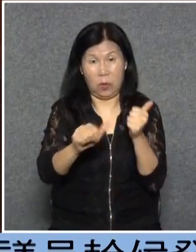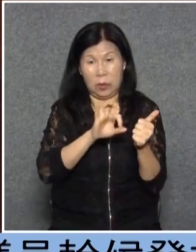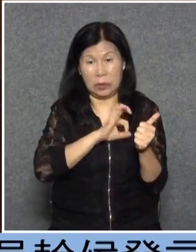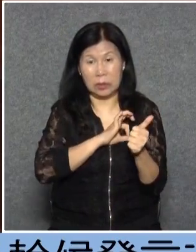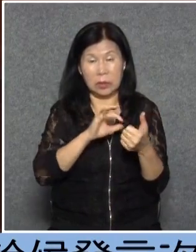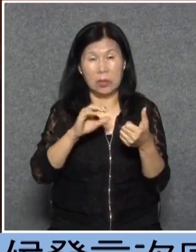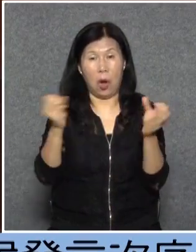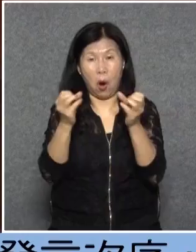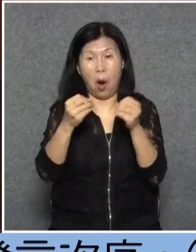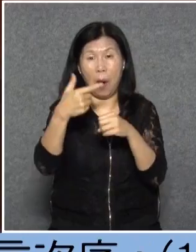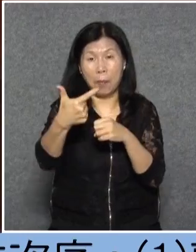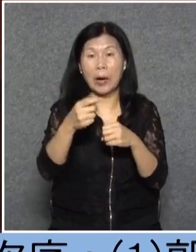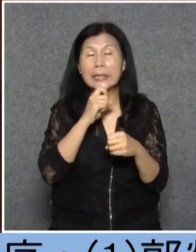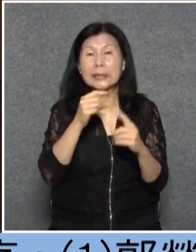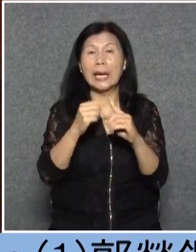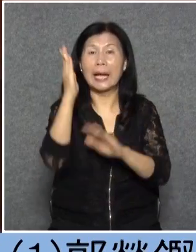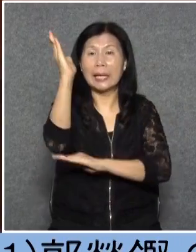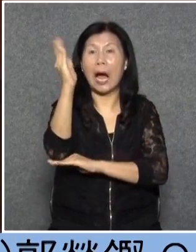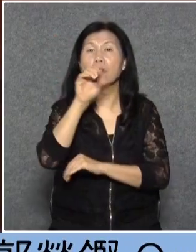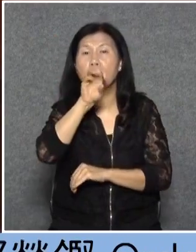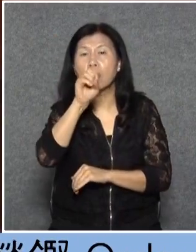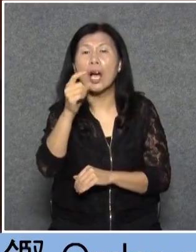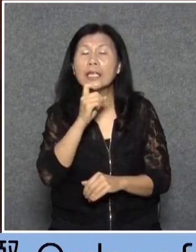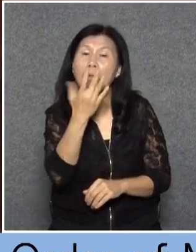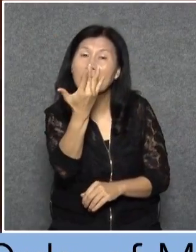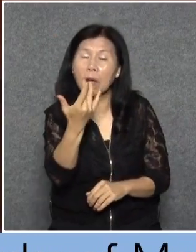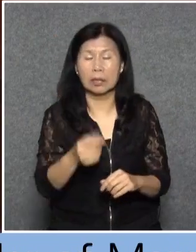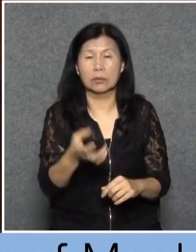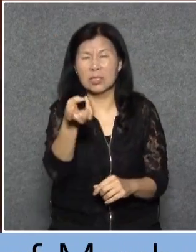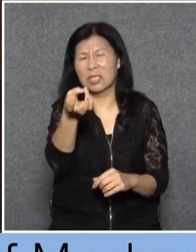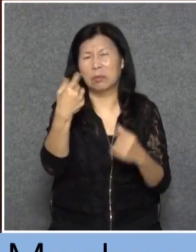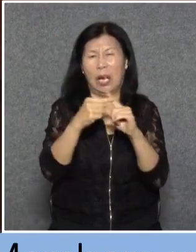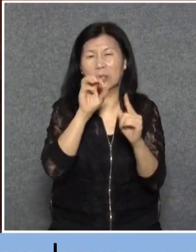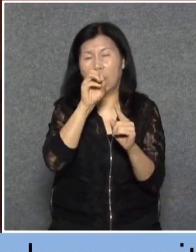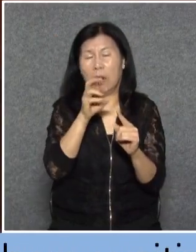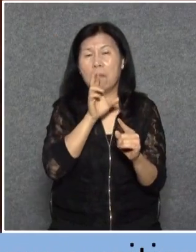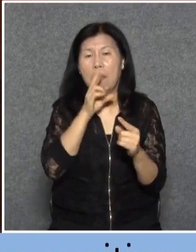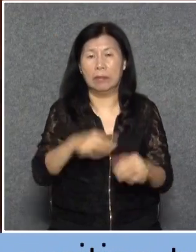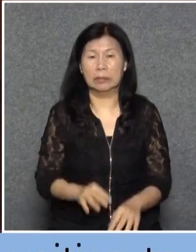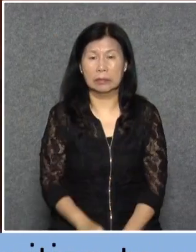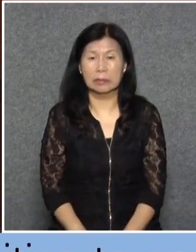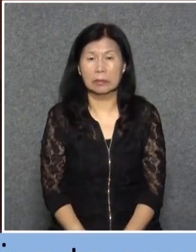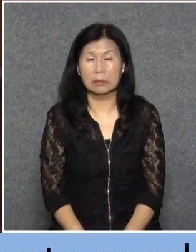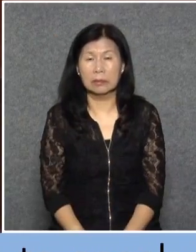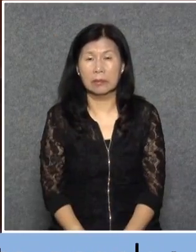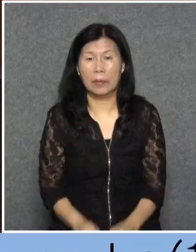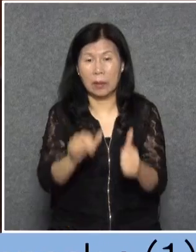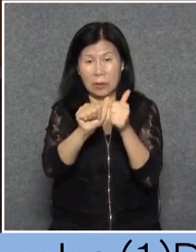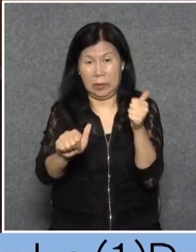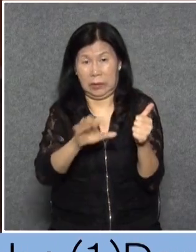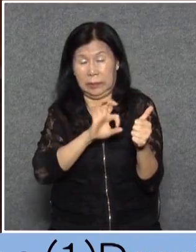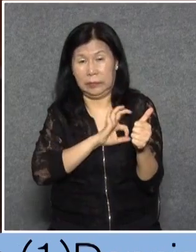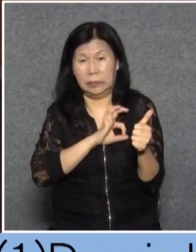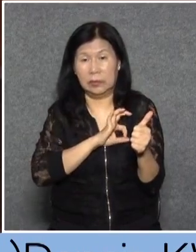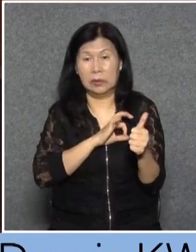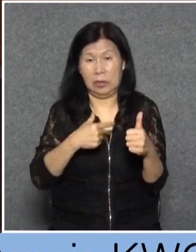八次會，有幾多人講嘢睇翻曬啲記錄，係咪？咁你喂，即係法案委員會由